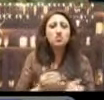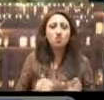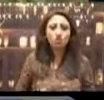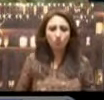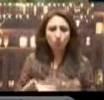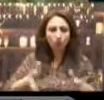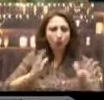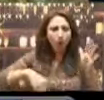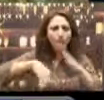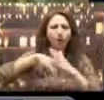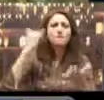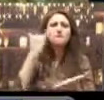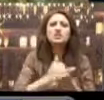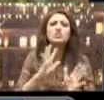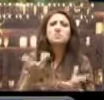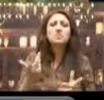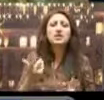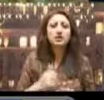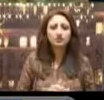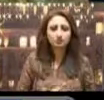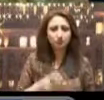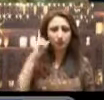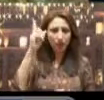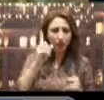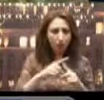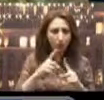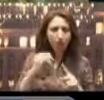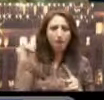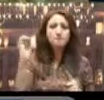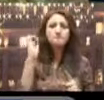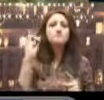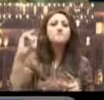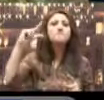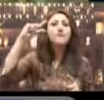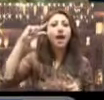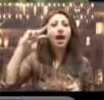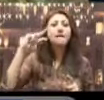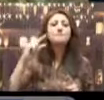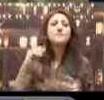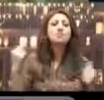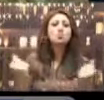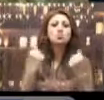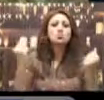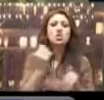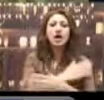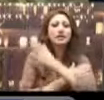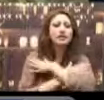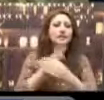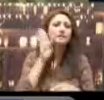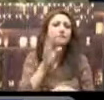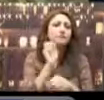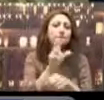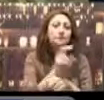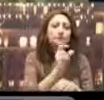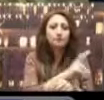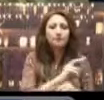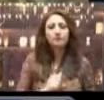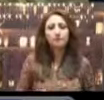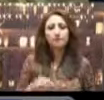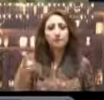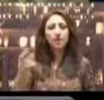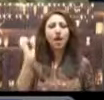او انا رحت وجيت من الاهلي مرتين، تاني مره كان محمد عامر كان المدرب، اول مره كان ابراهيم عبد الصمد يعني، ابراهيم عبد الصمد لعبت معاه اكتر، كابتن ابراهيم عبد الصمد